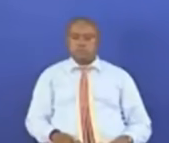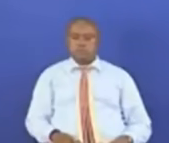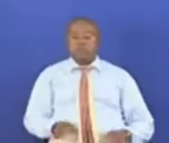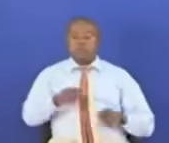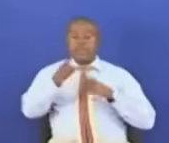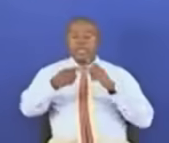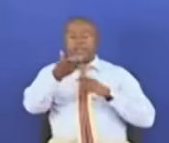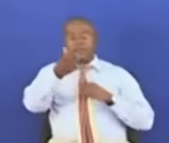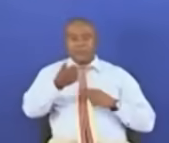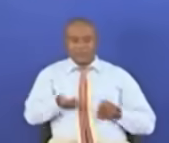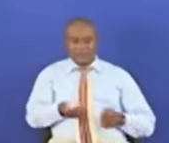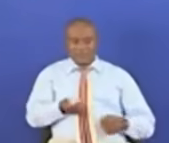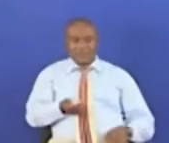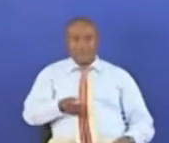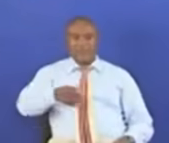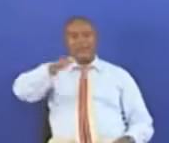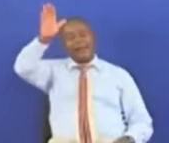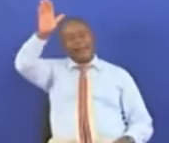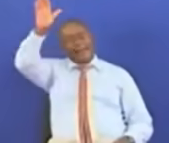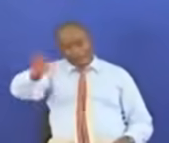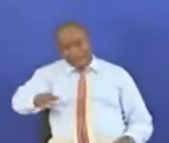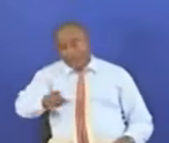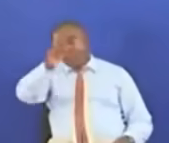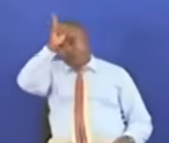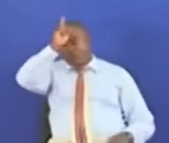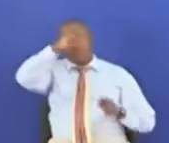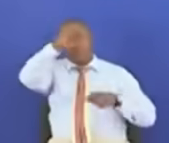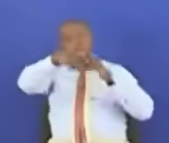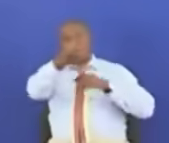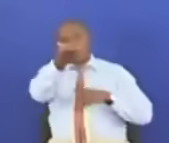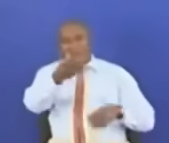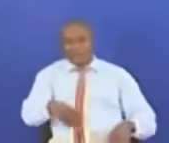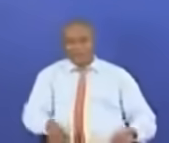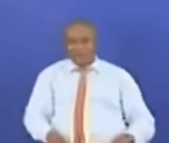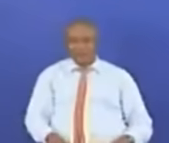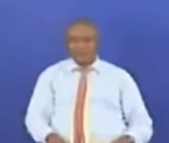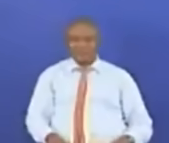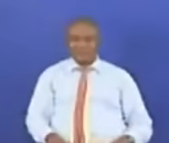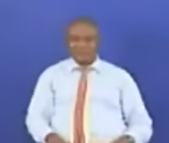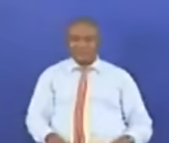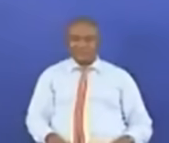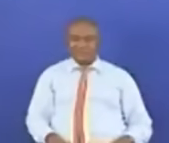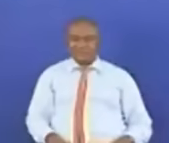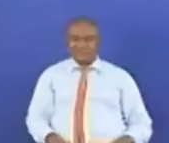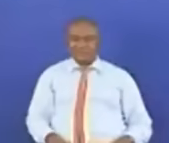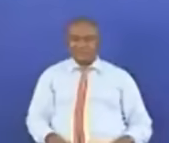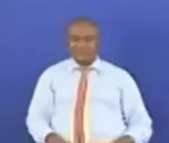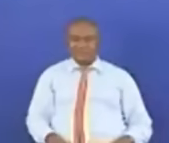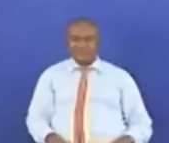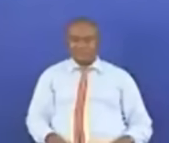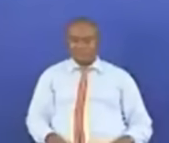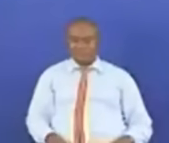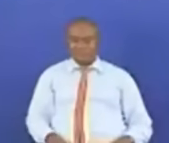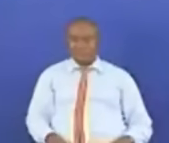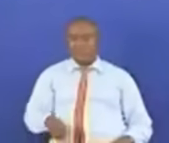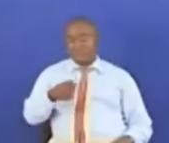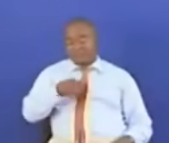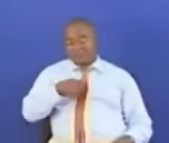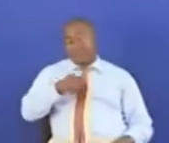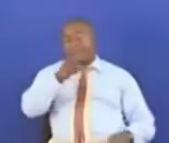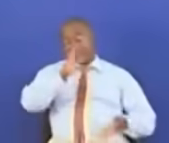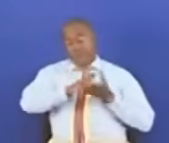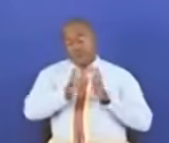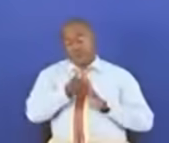Endelea Profesa Kabudi. Asante ndugu Naibu Spika. Mheshimiwa Naibu Spika, napenda mimi nakubaliana